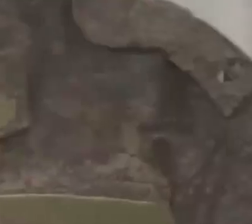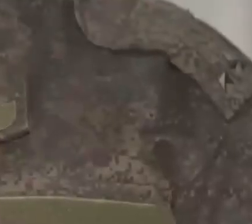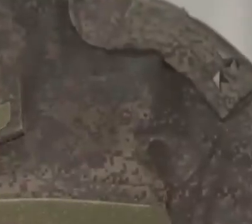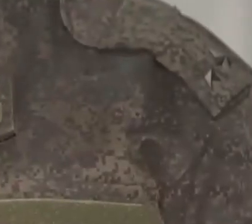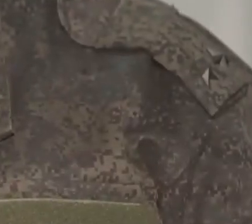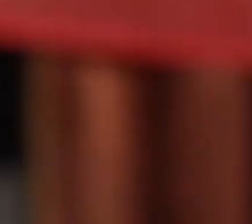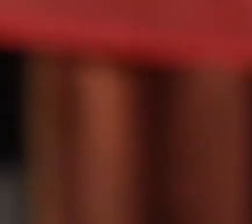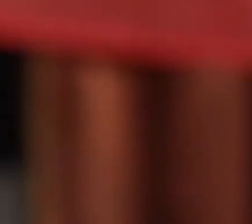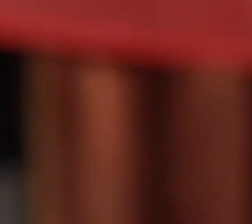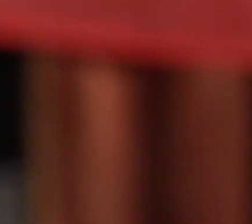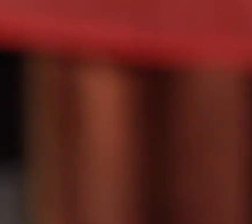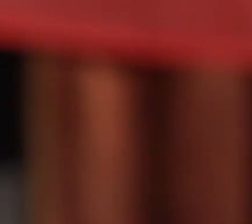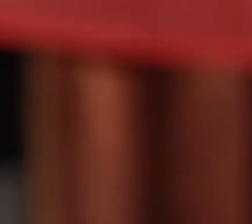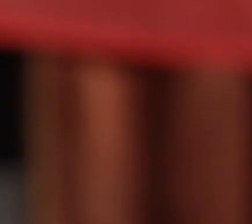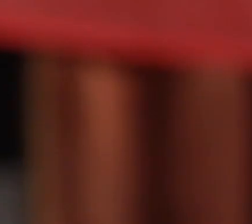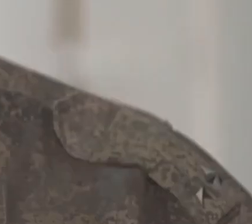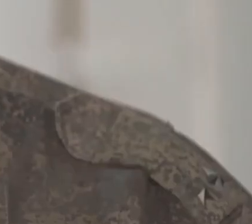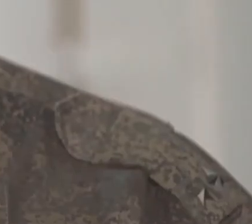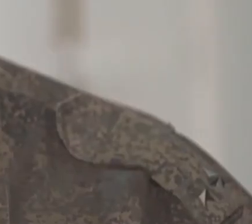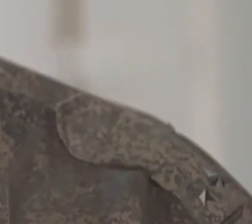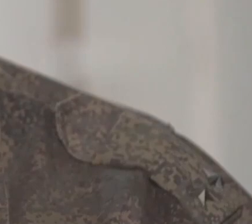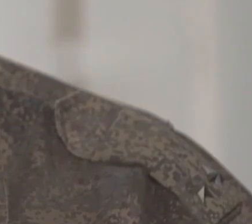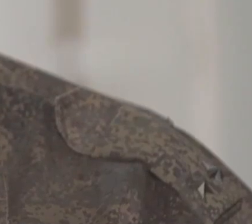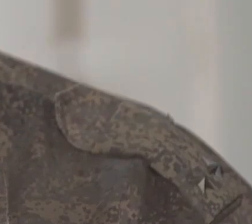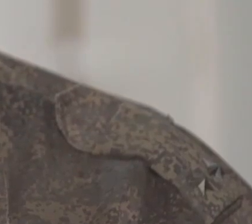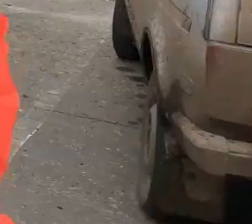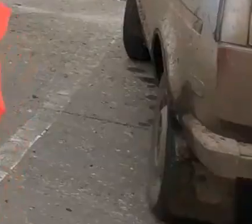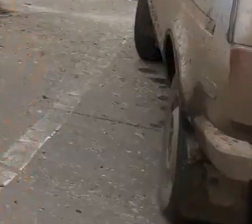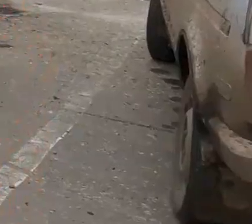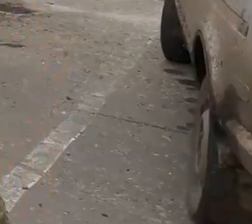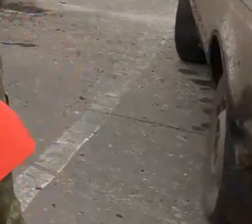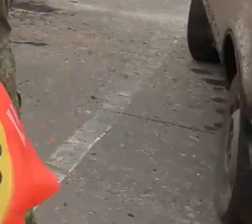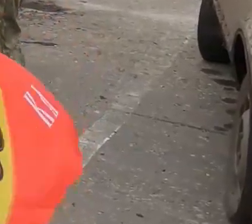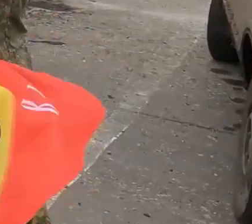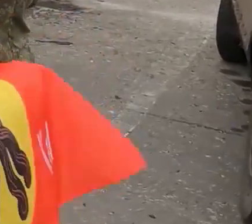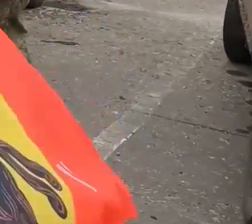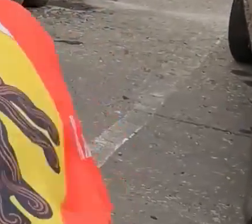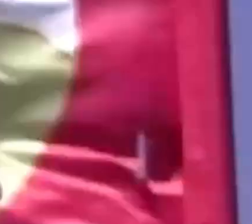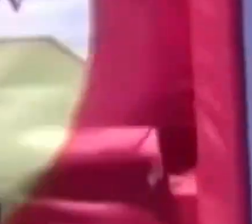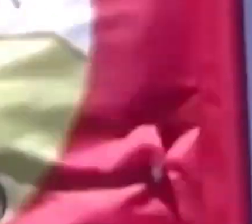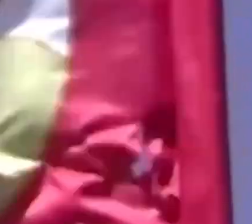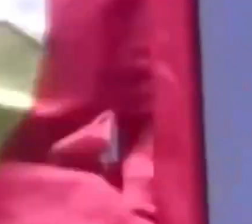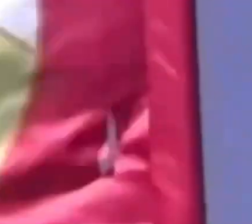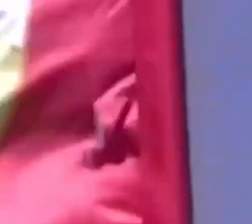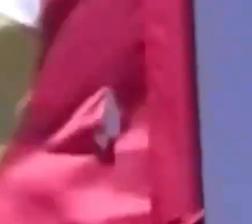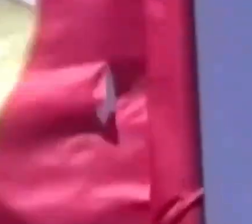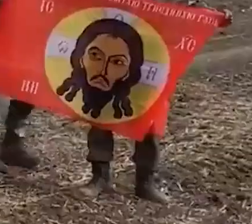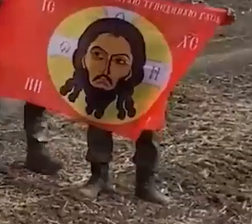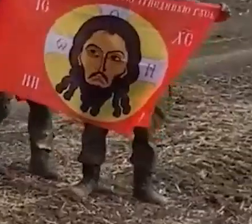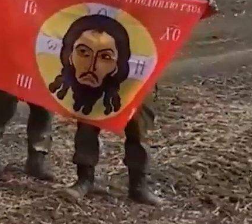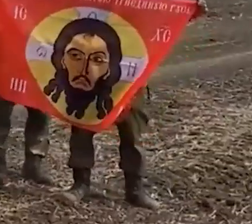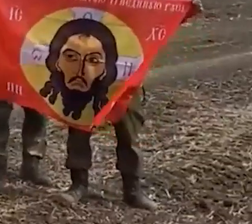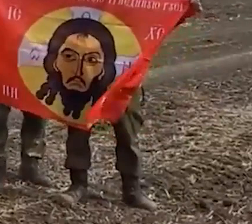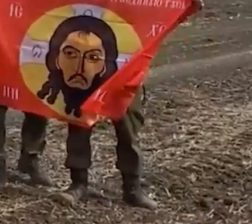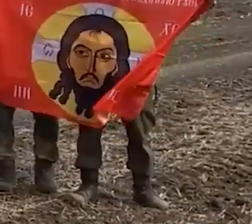войне. Некоторые берут в бой автоматы свинец, некоторые берут с собой Библию. Господь победил смерть,